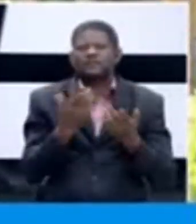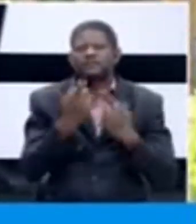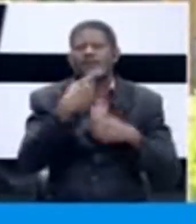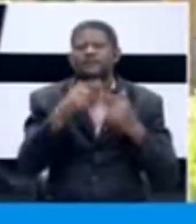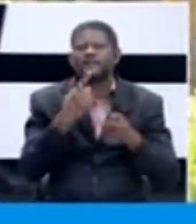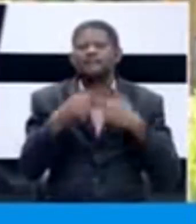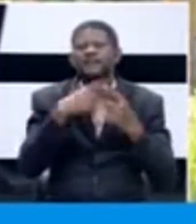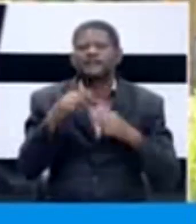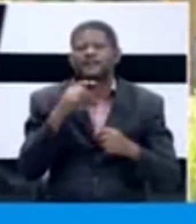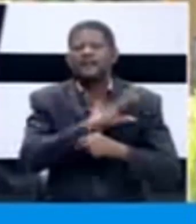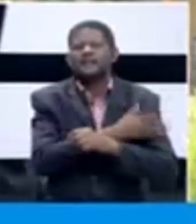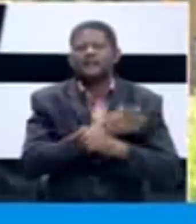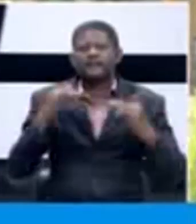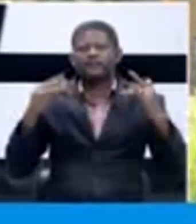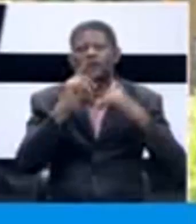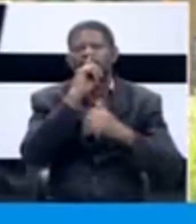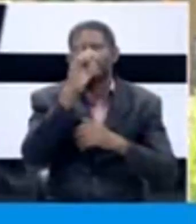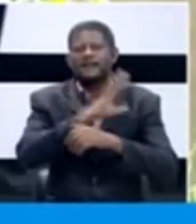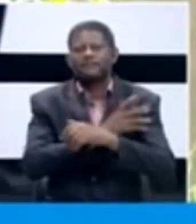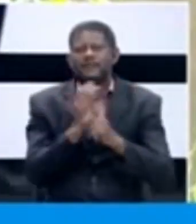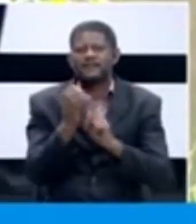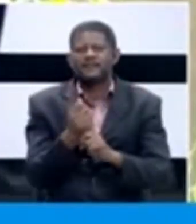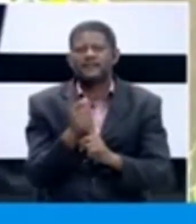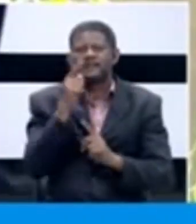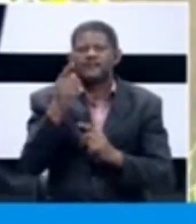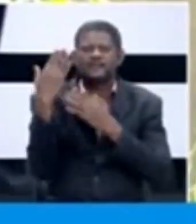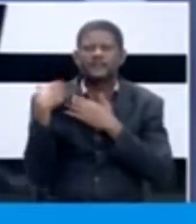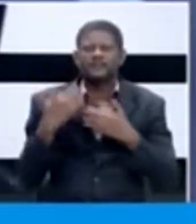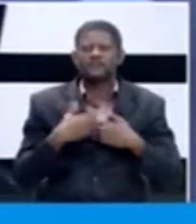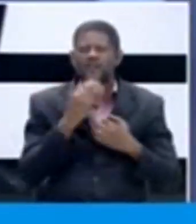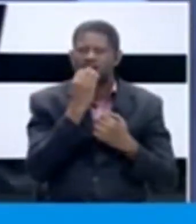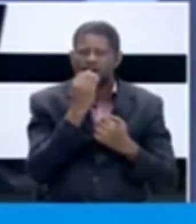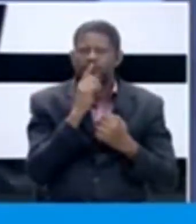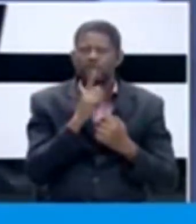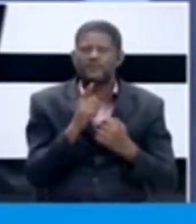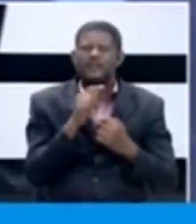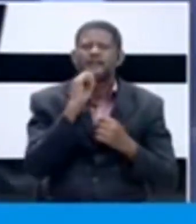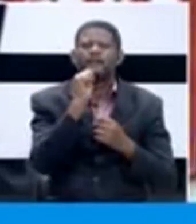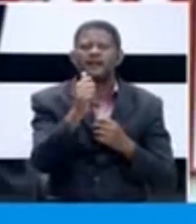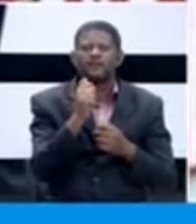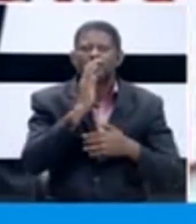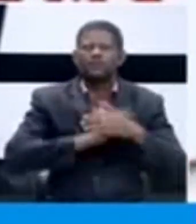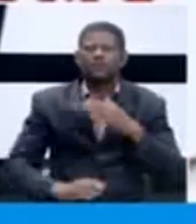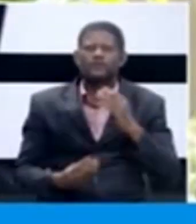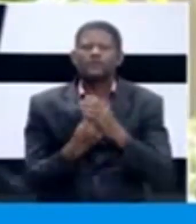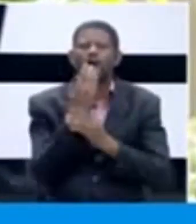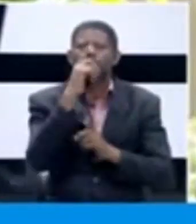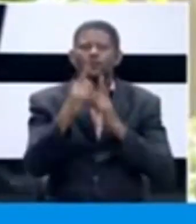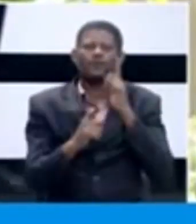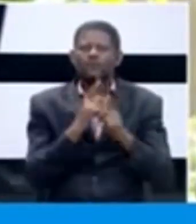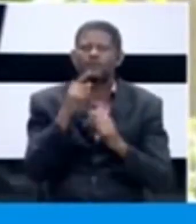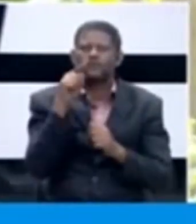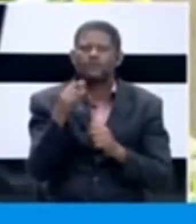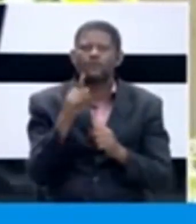ዝመፀ ይንፃእ ሓይሊ ክንዋጋ ኢና ዓቅምና ሒዝና። ሕዚ ስልጣን ሒዙ ዘሎ ደርጊ ነቲ ናይ ባዕሉ ተወሊዱ ዝዓወየሉ ቋንቋ ንዕኡ